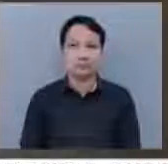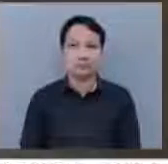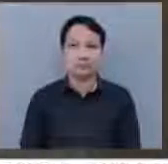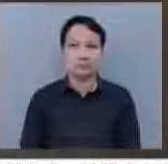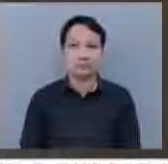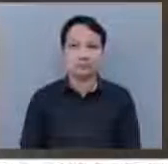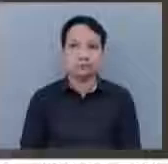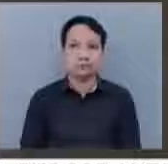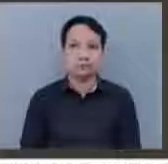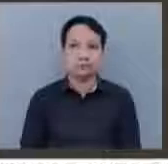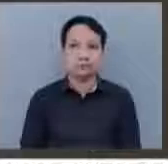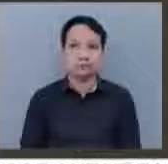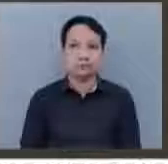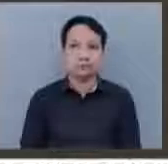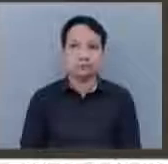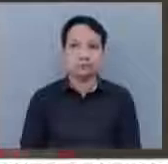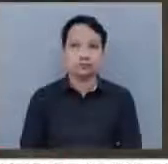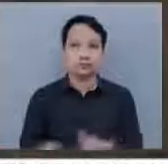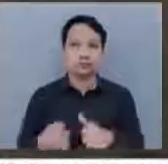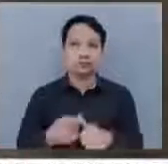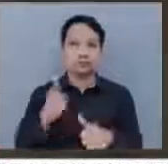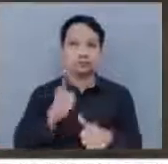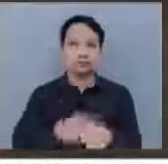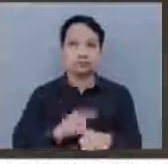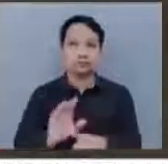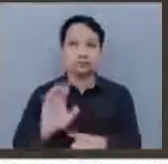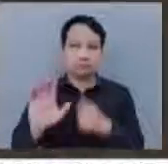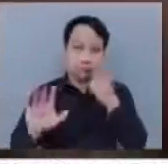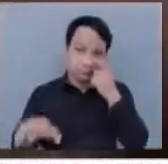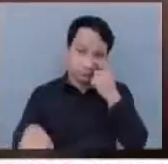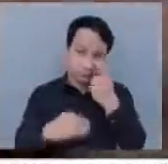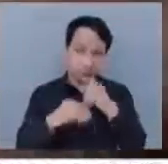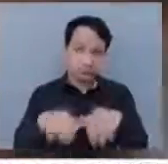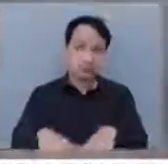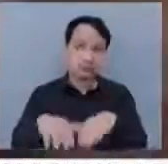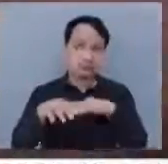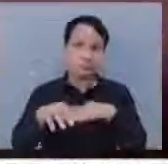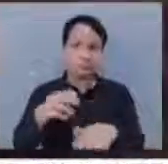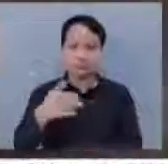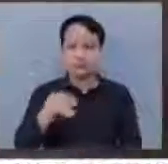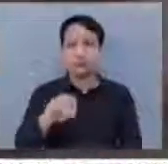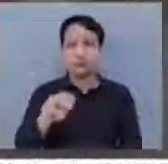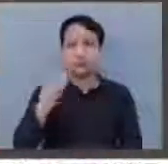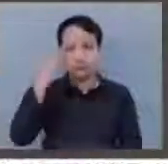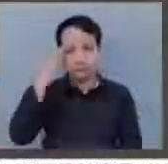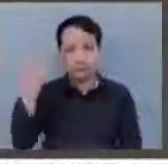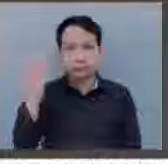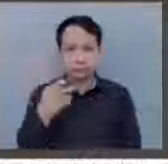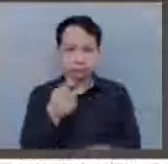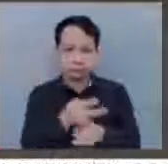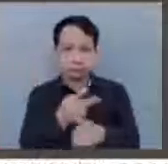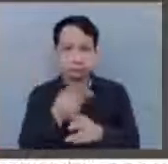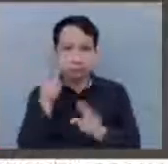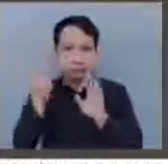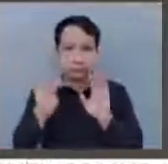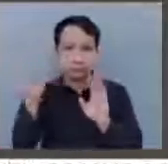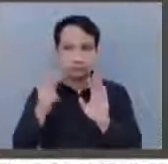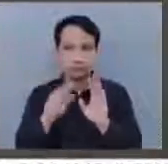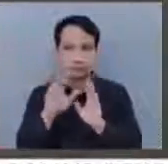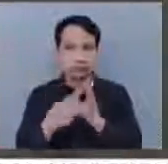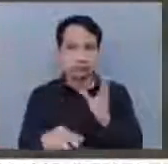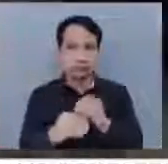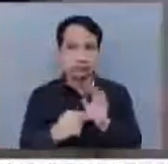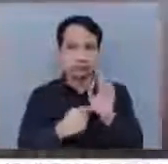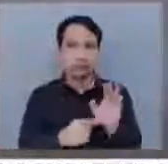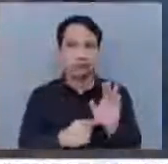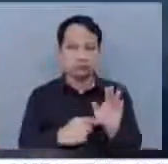Dapat na first day high, naging first day high tide sa Hagonoy, Bulacan. Sa video na kuha ni Lisa Cunyendo sa Ramona